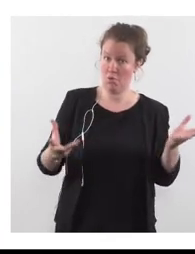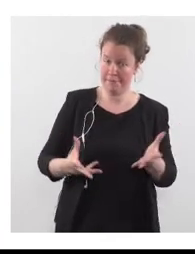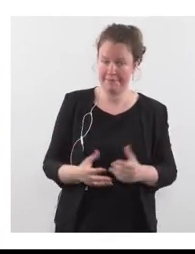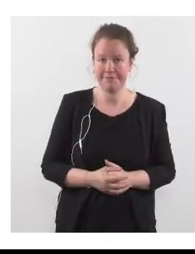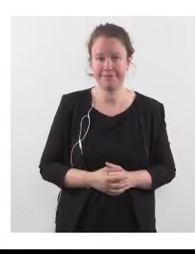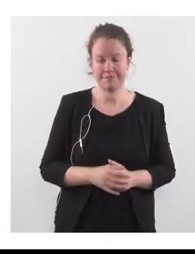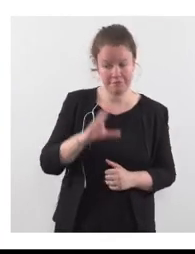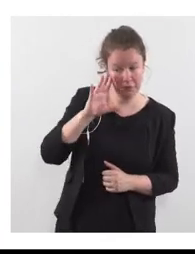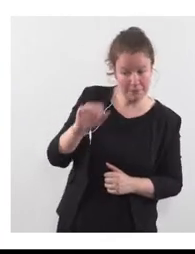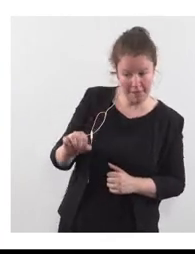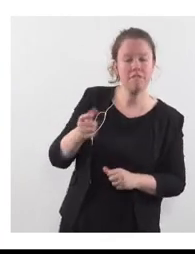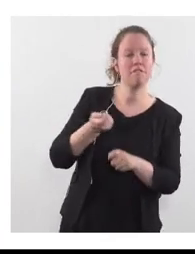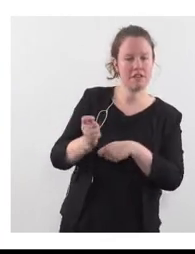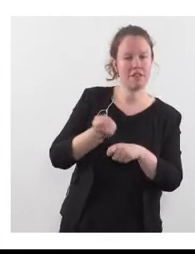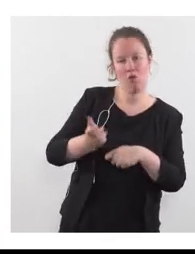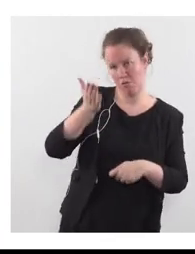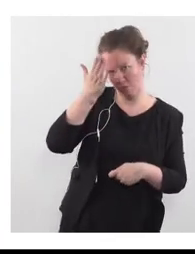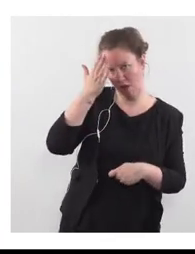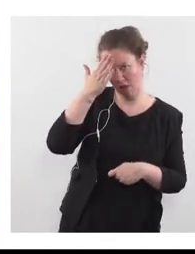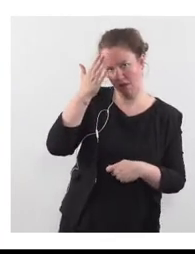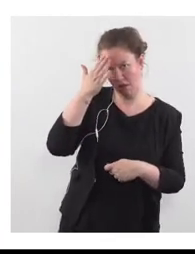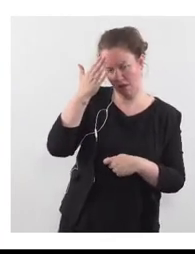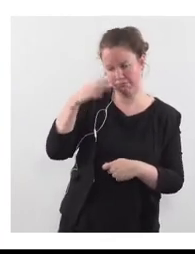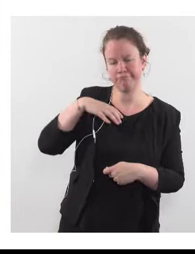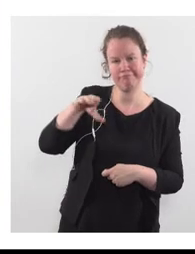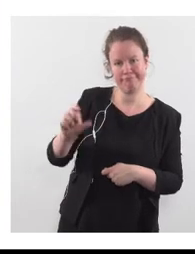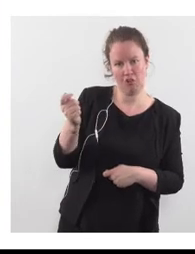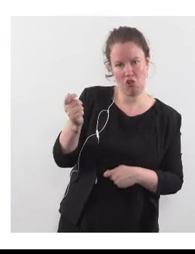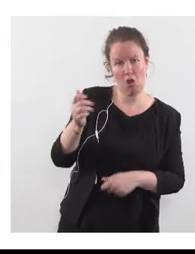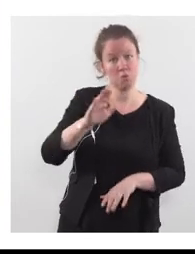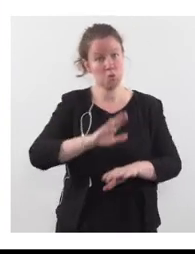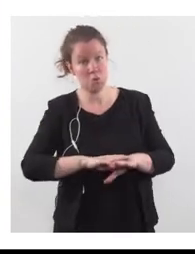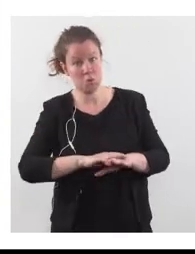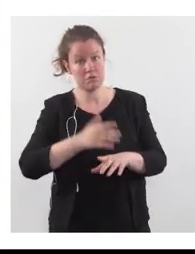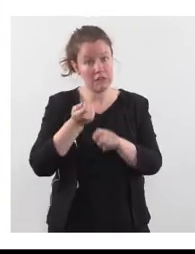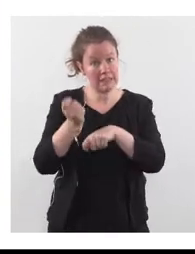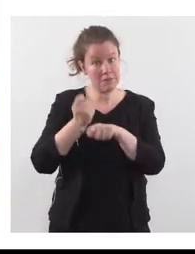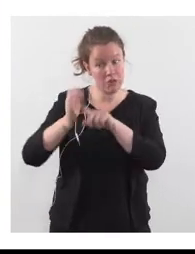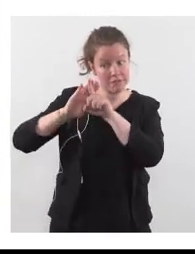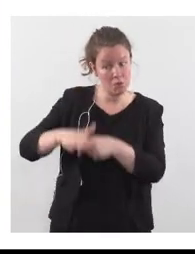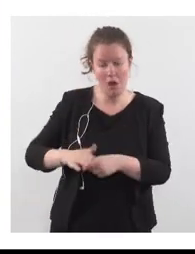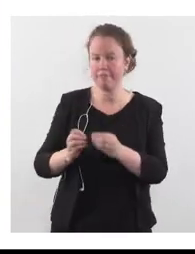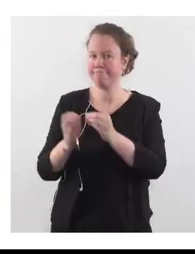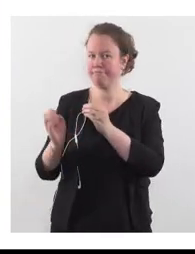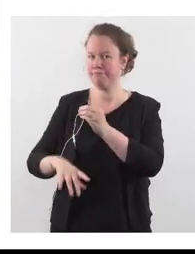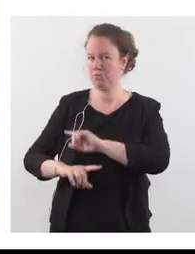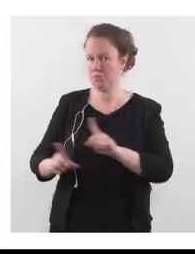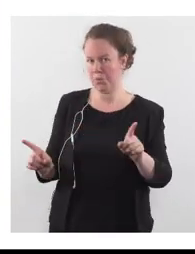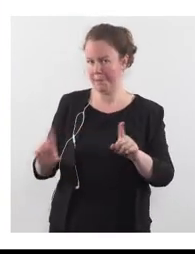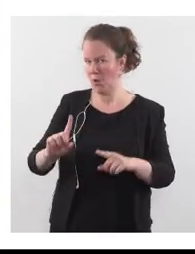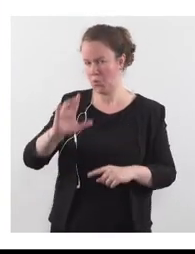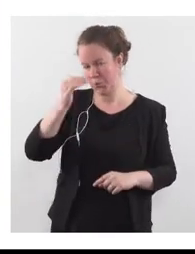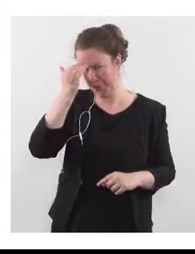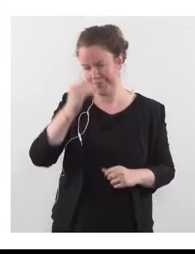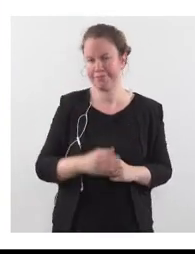d'un harcèlement moral qu'ils ont indemnisé, mais pas d'un harcèlement discriminatoire. La Cour d'appel de Douai, le